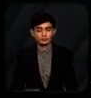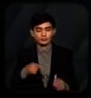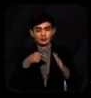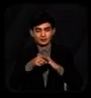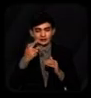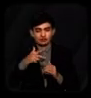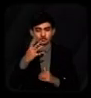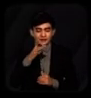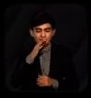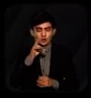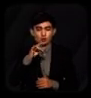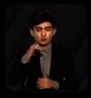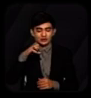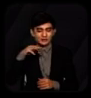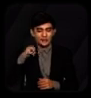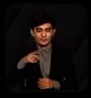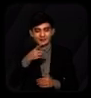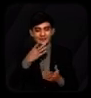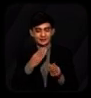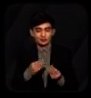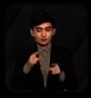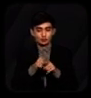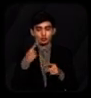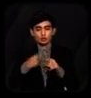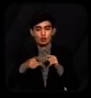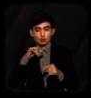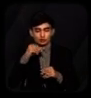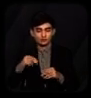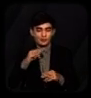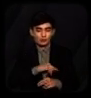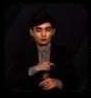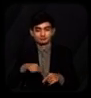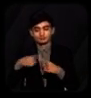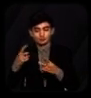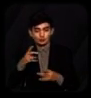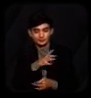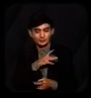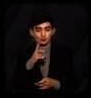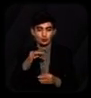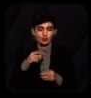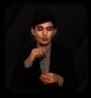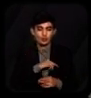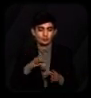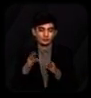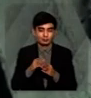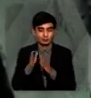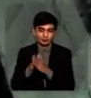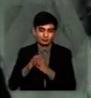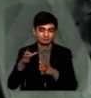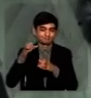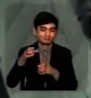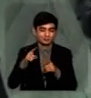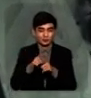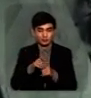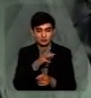Оказалось, что 34-летний Рустам Куджанов в тот день получил наряд на другой участок работы, однако коллеги попросили его помочь поддержать стойку. В итоге его